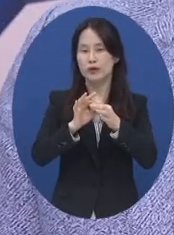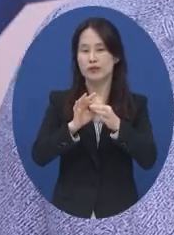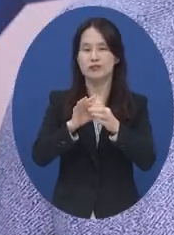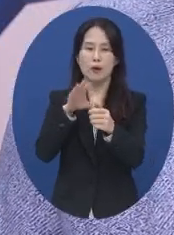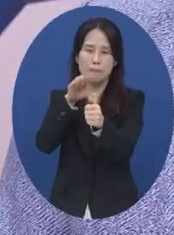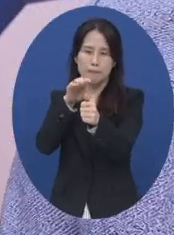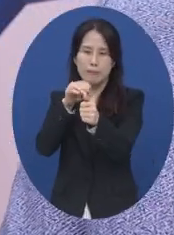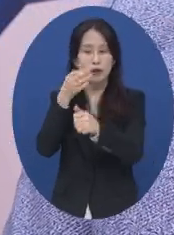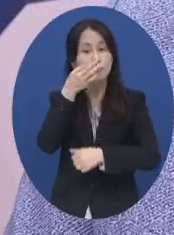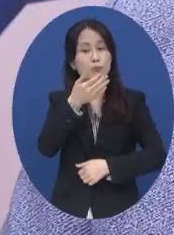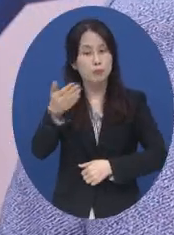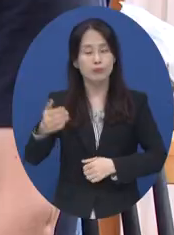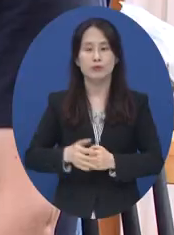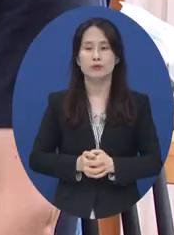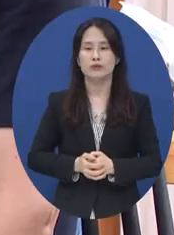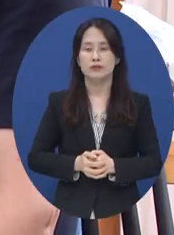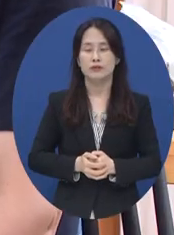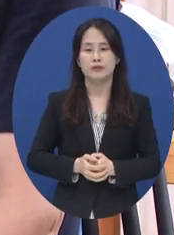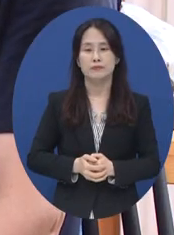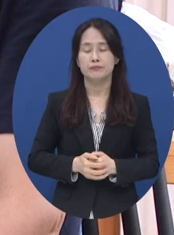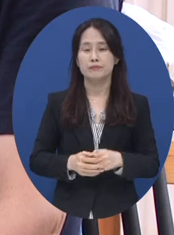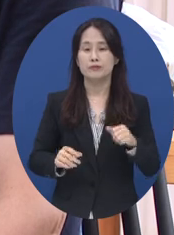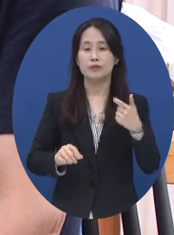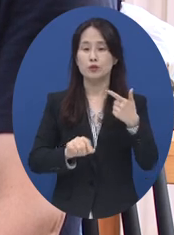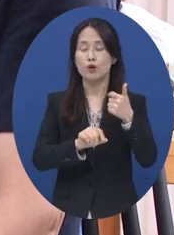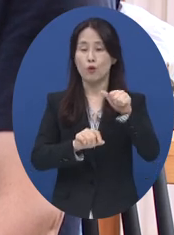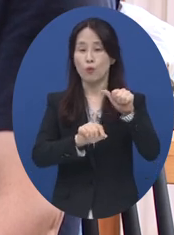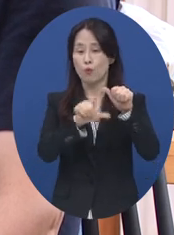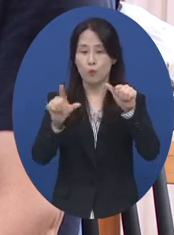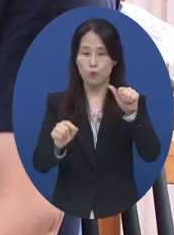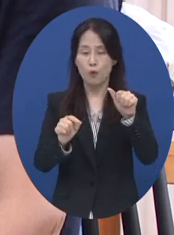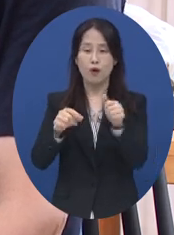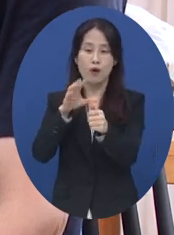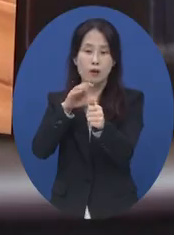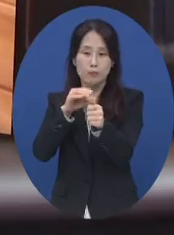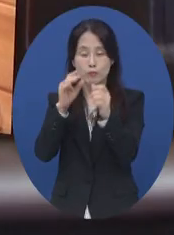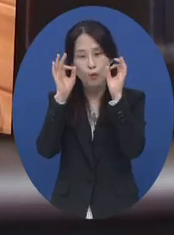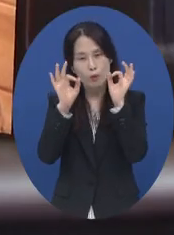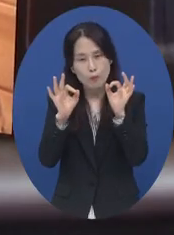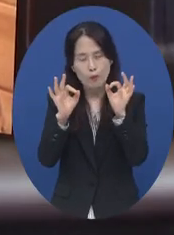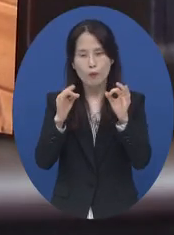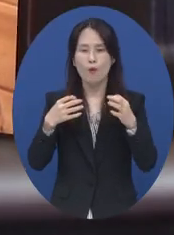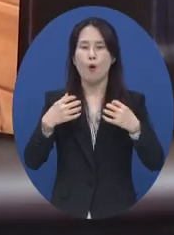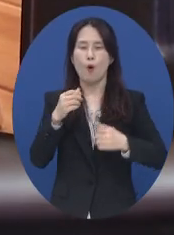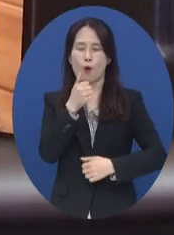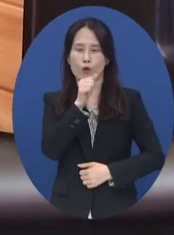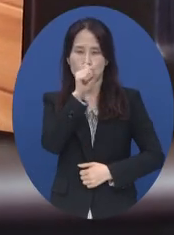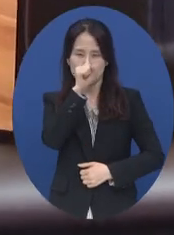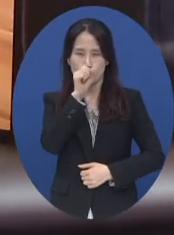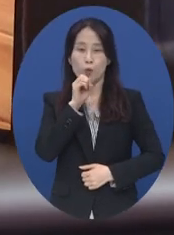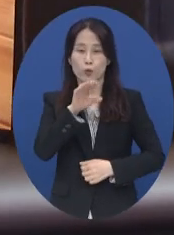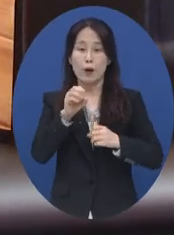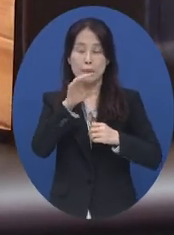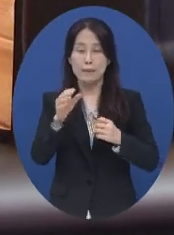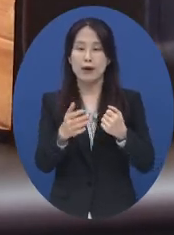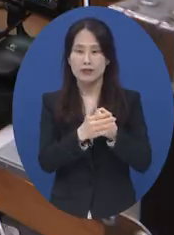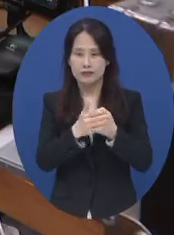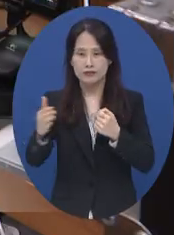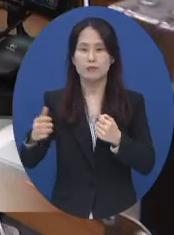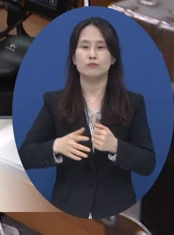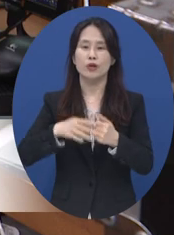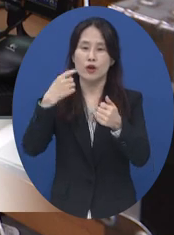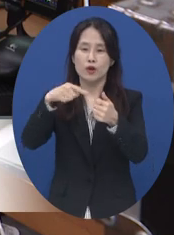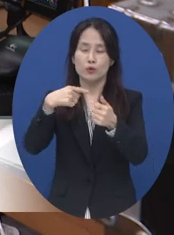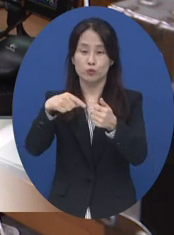방식으로 진행됩니다 이번 방송은 지난 달 시청자들의 호응을 얻었던 경기도 기본소득 5 4 5 교육의 뒤를 잇고